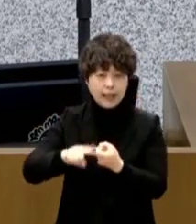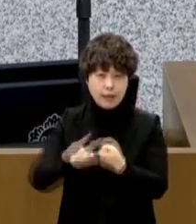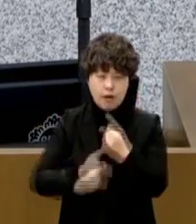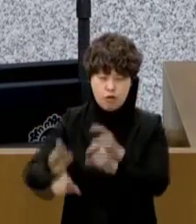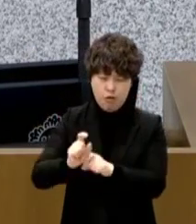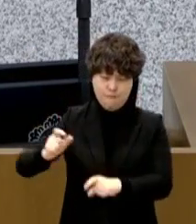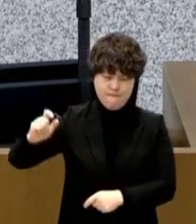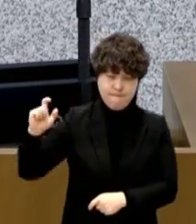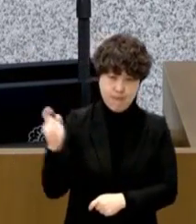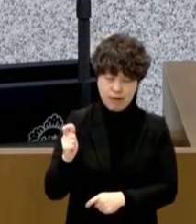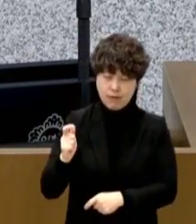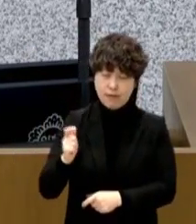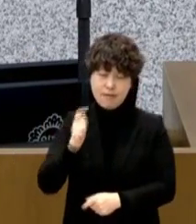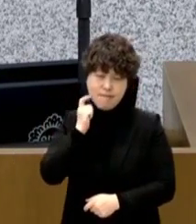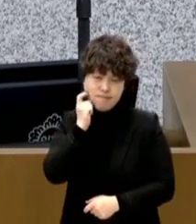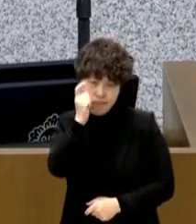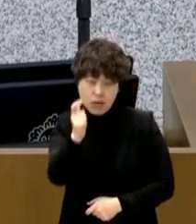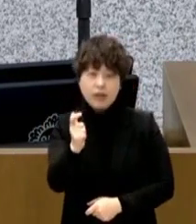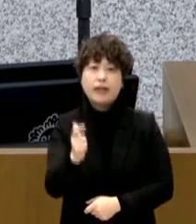굳건하게 이어가겠습니다.